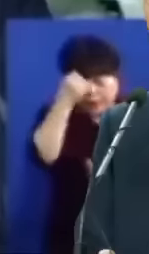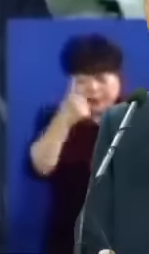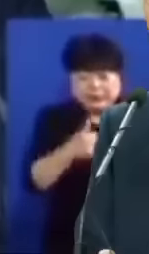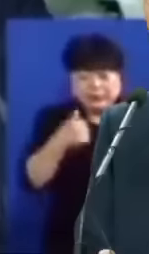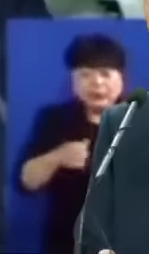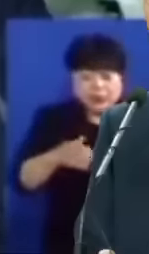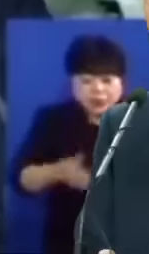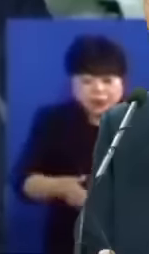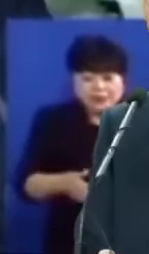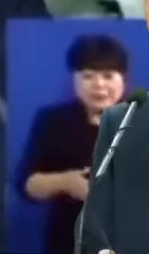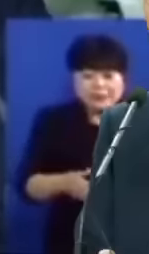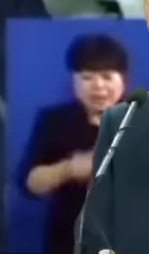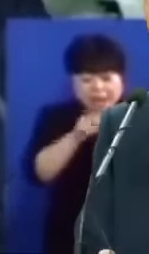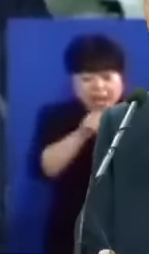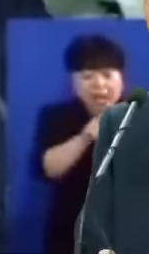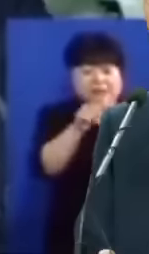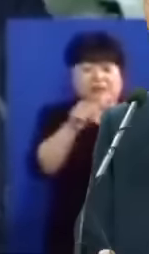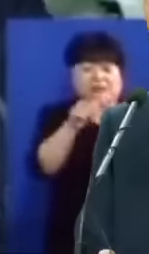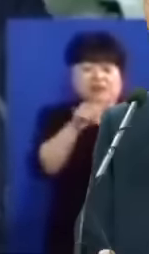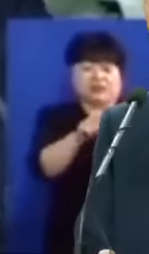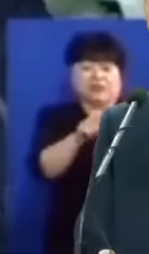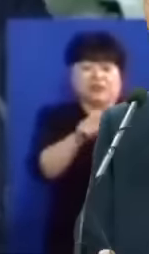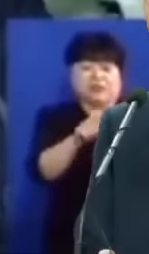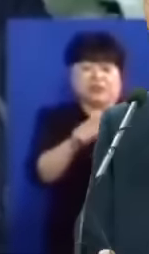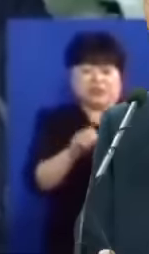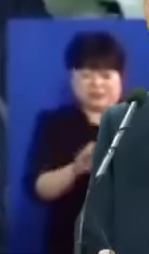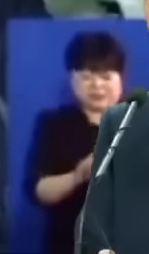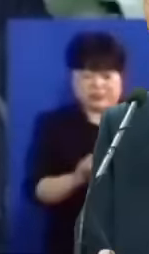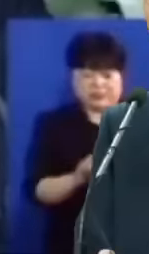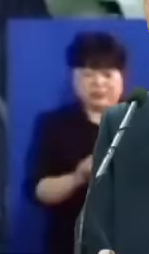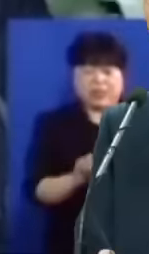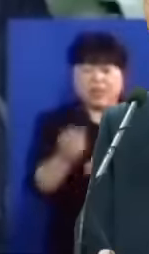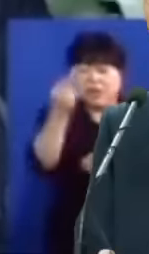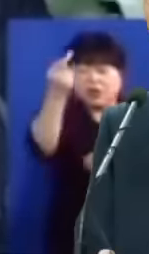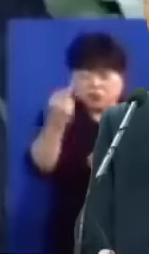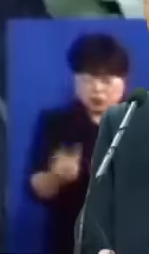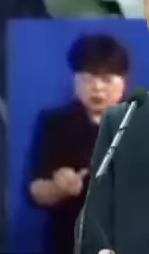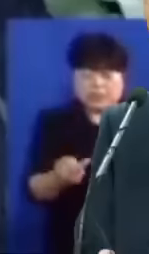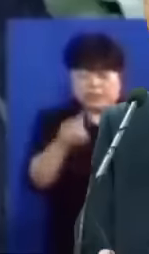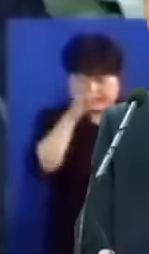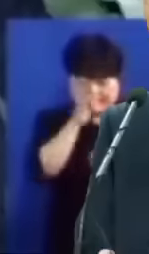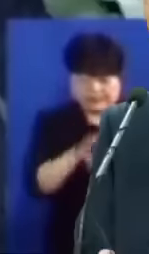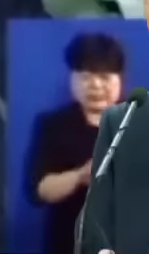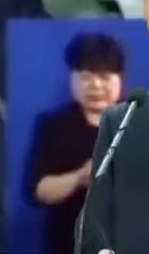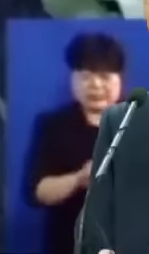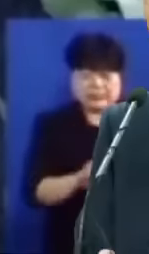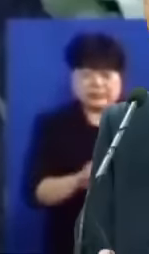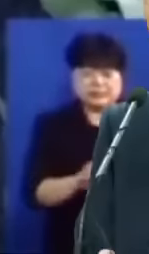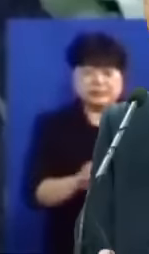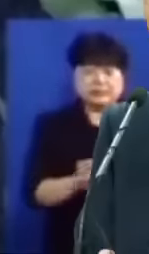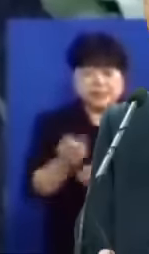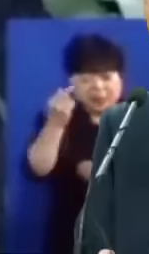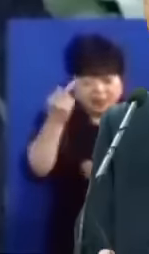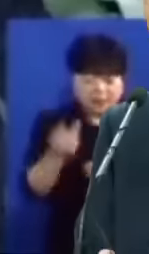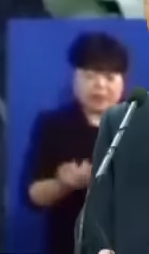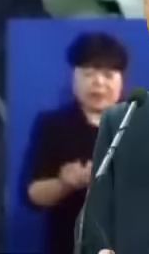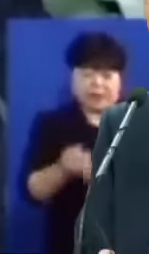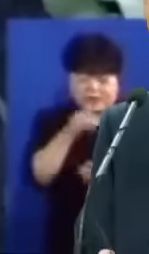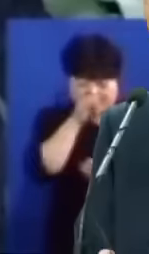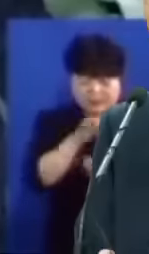자식을 낳았는데 맏아들이 가인이고 둘째 아들이 아벨이었습니다. 가인과 아벨이